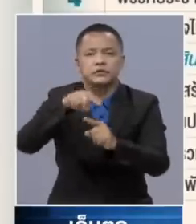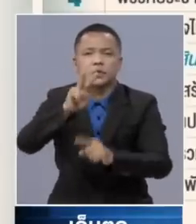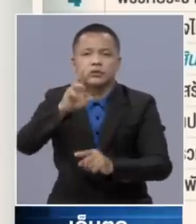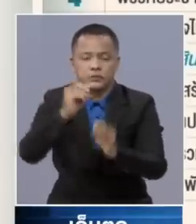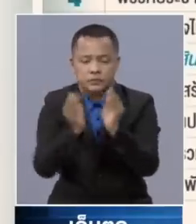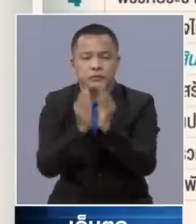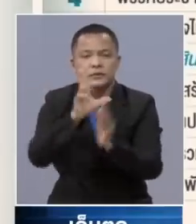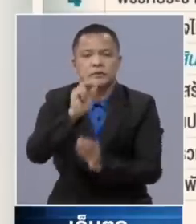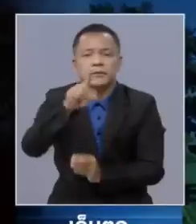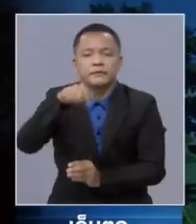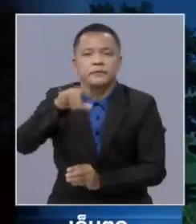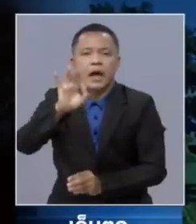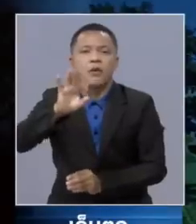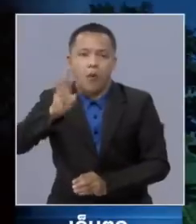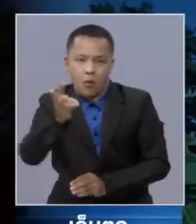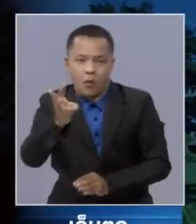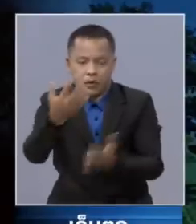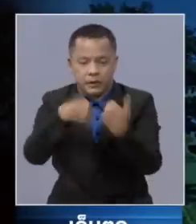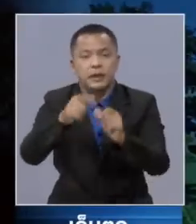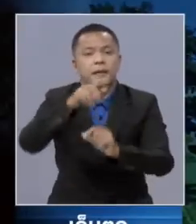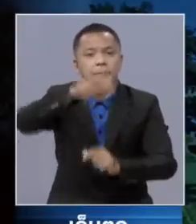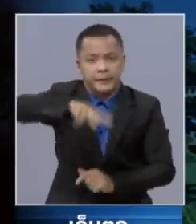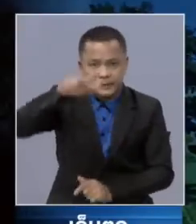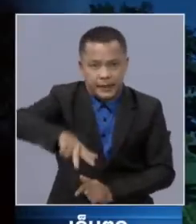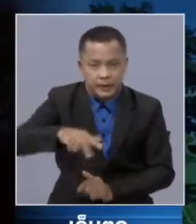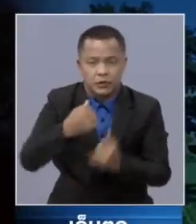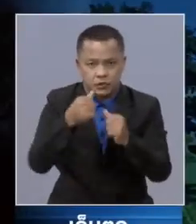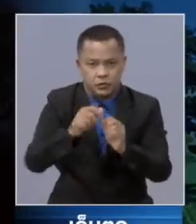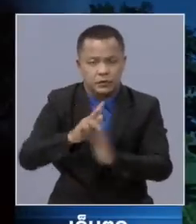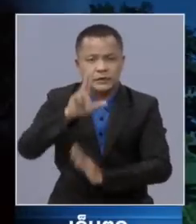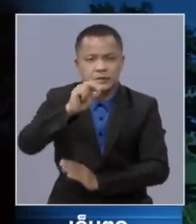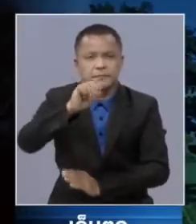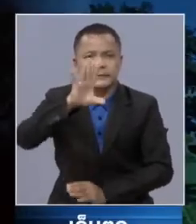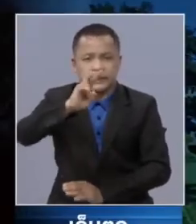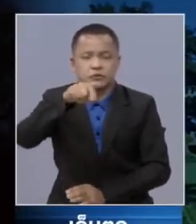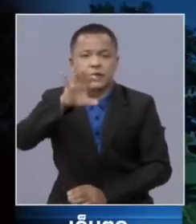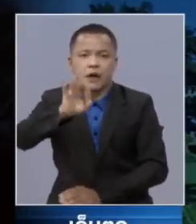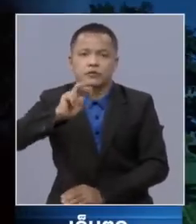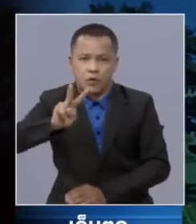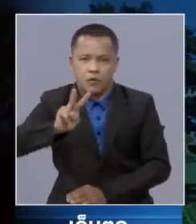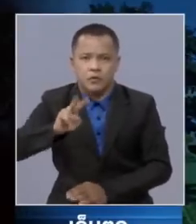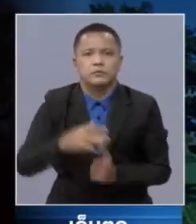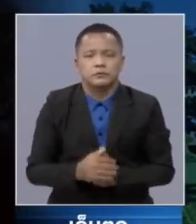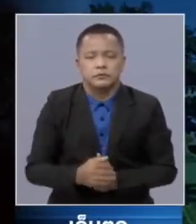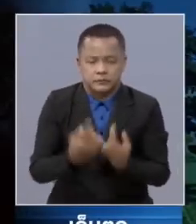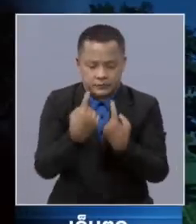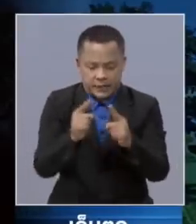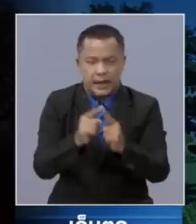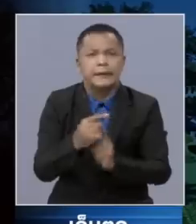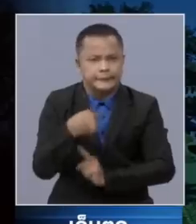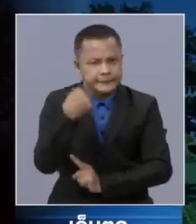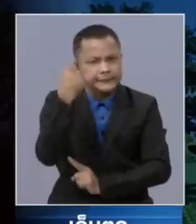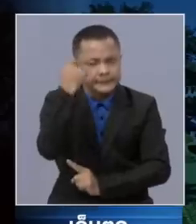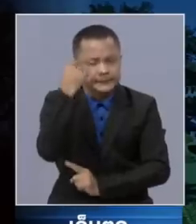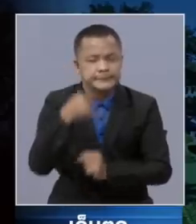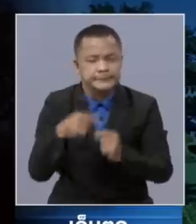21.20 มาเป็น 33.96 แต่พรรคเพื่อไทยอยู่ที่ 37.92แต่ก็ถือว่าเข